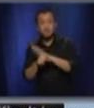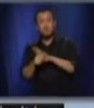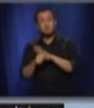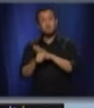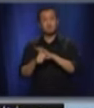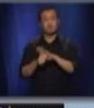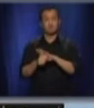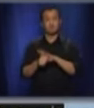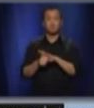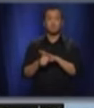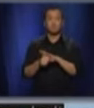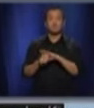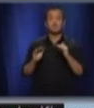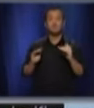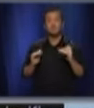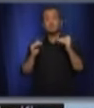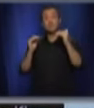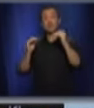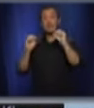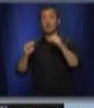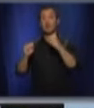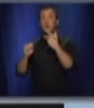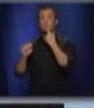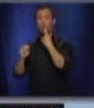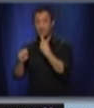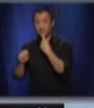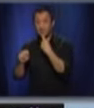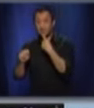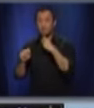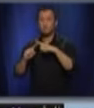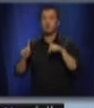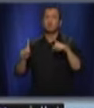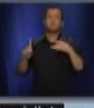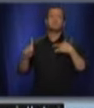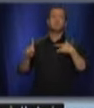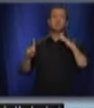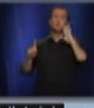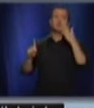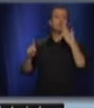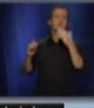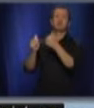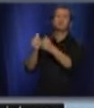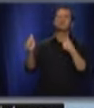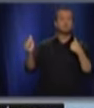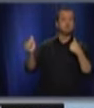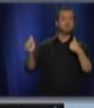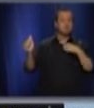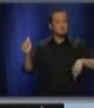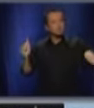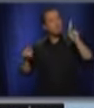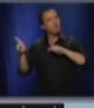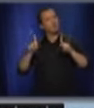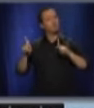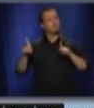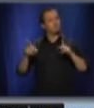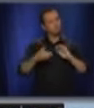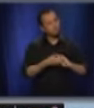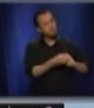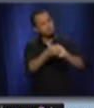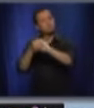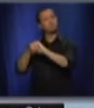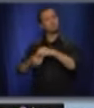dans le niveau d'alerte orange avant d'arriver au rouge. Mais il me semble que je suis convaincu qu'ensemble, nous